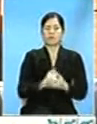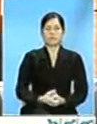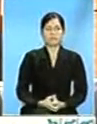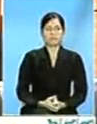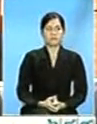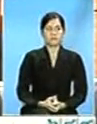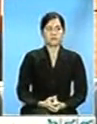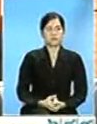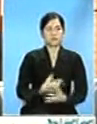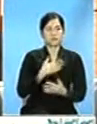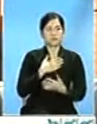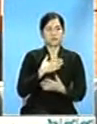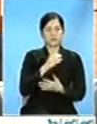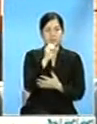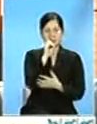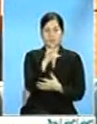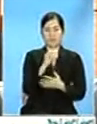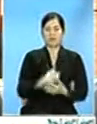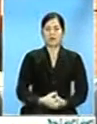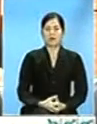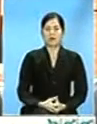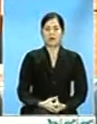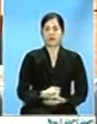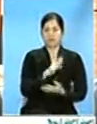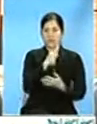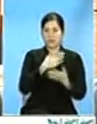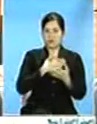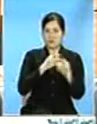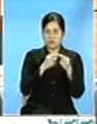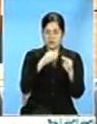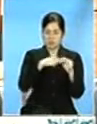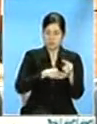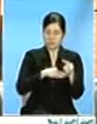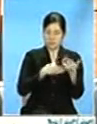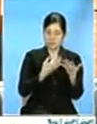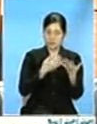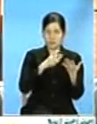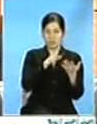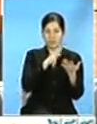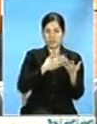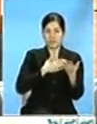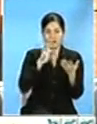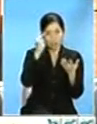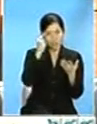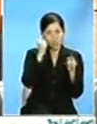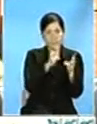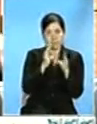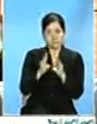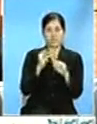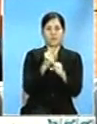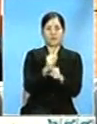นะครับกับผมขอเรียนตรงนี้นะครับถ้าเรารู้จักใช้คนเก่งสว.มาจากการเลือกตั้